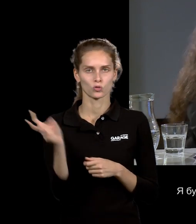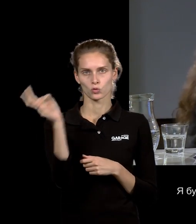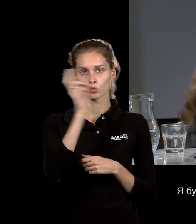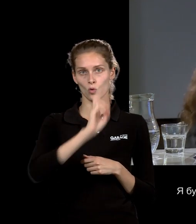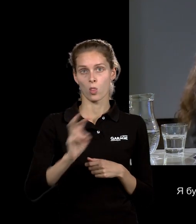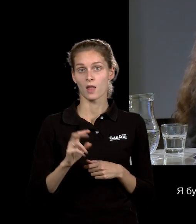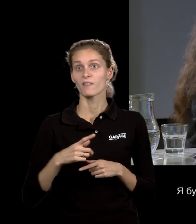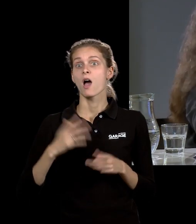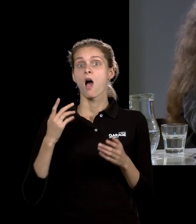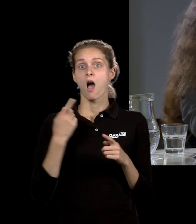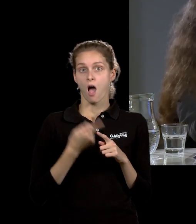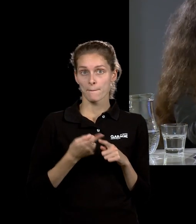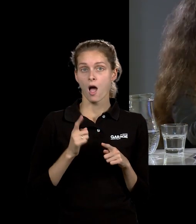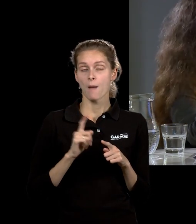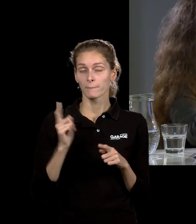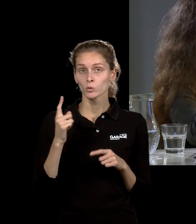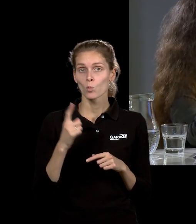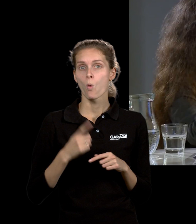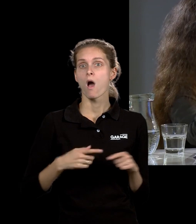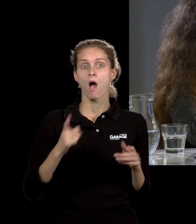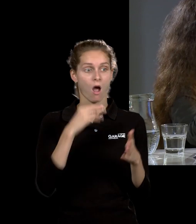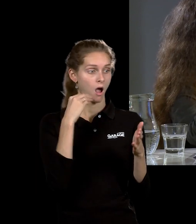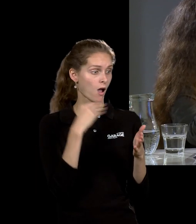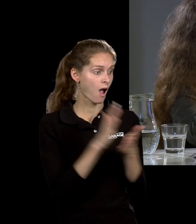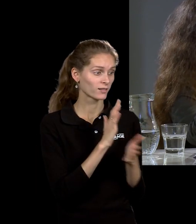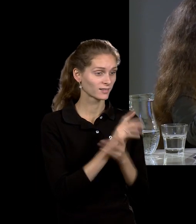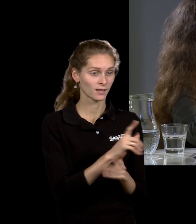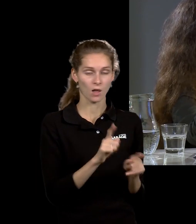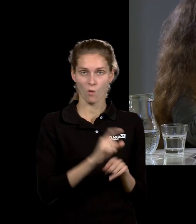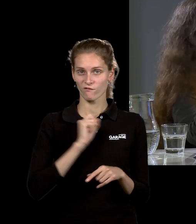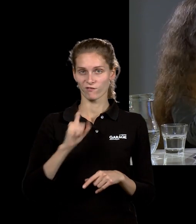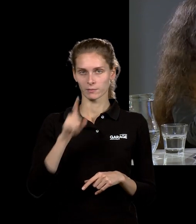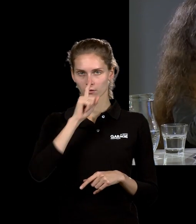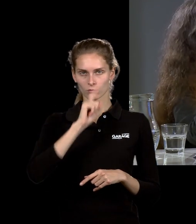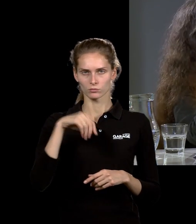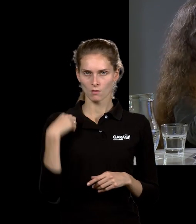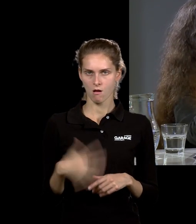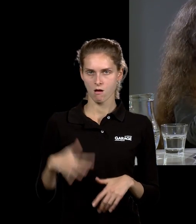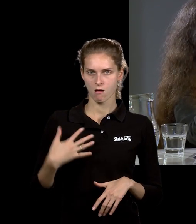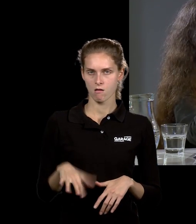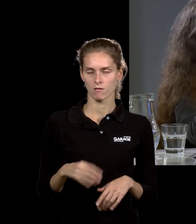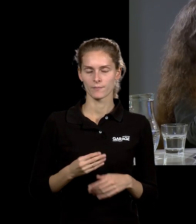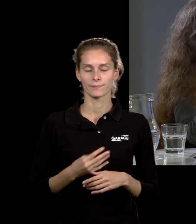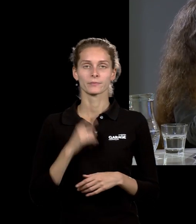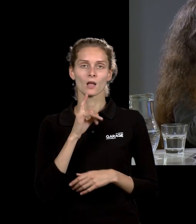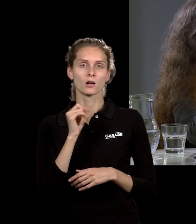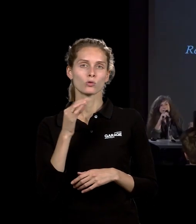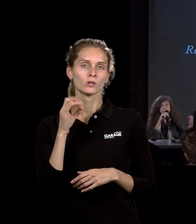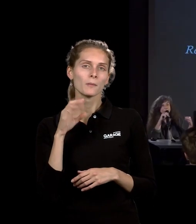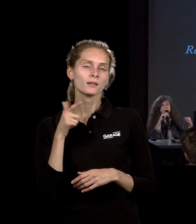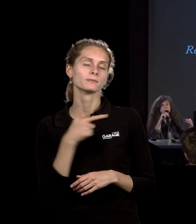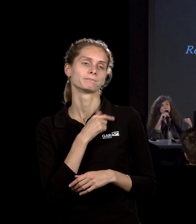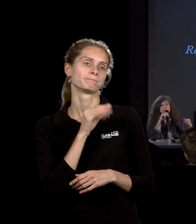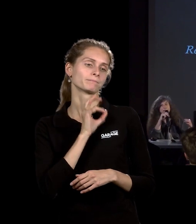газету никто не выбросит. И в этот момент как бы те фрагменты, с которыми работает Раушенберг,